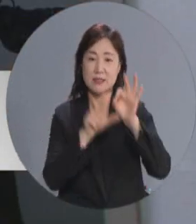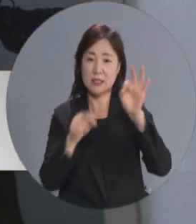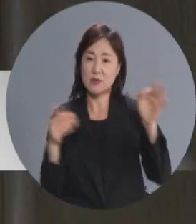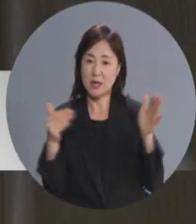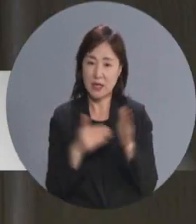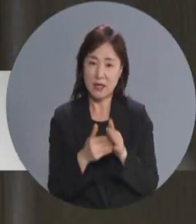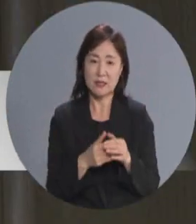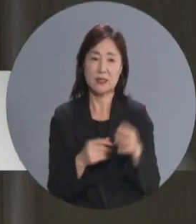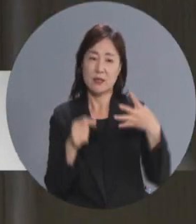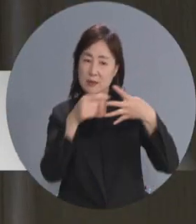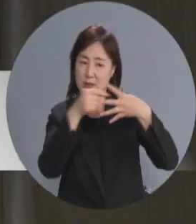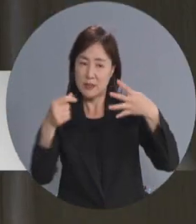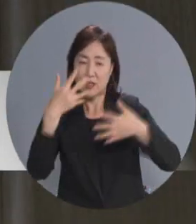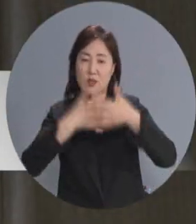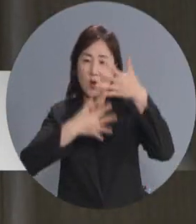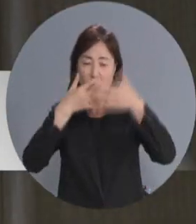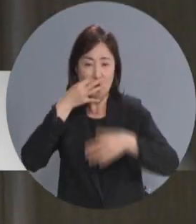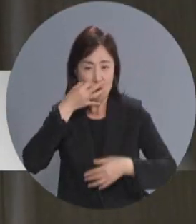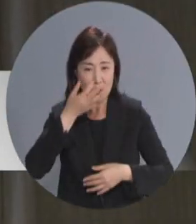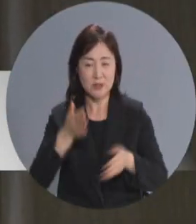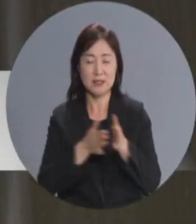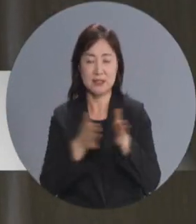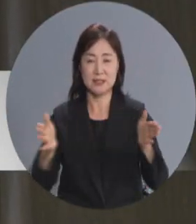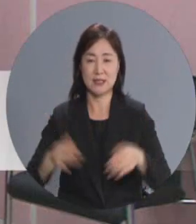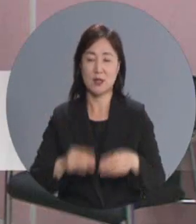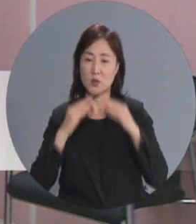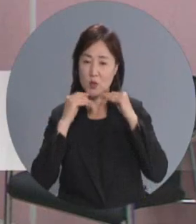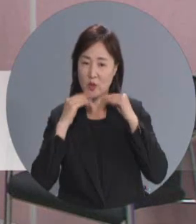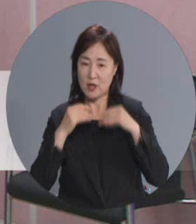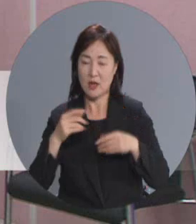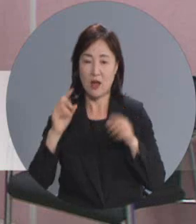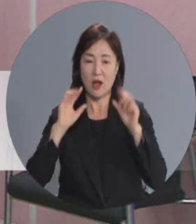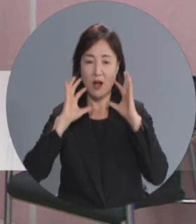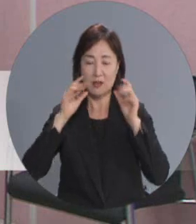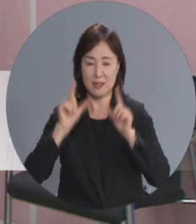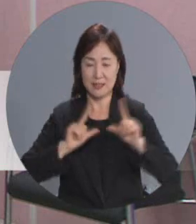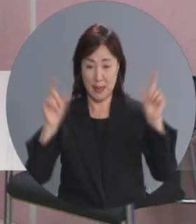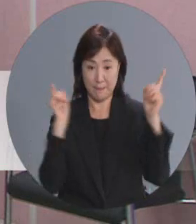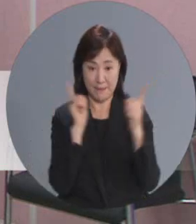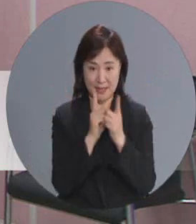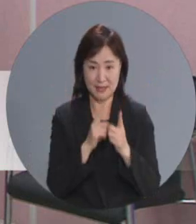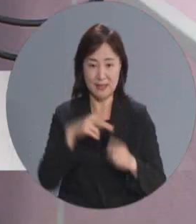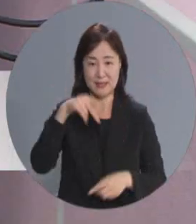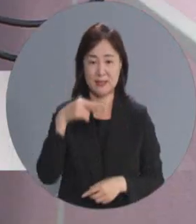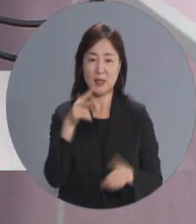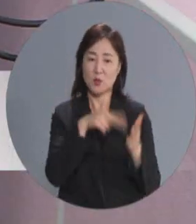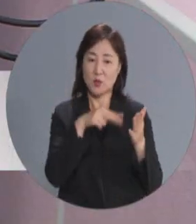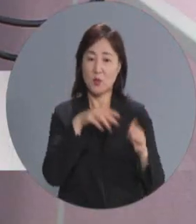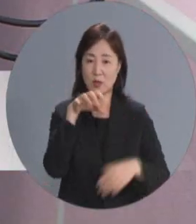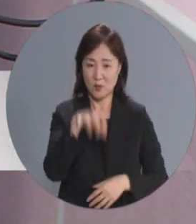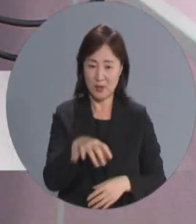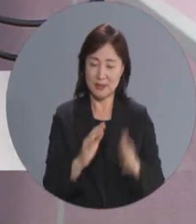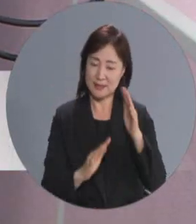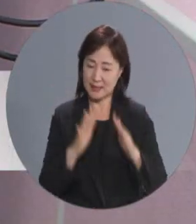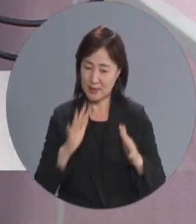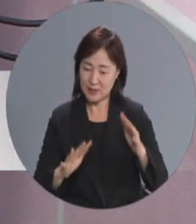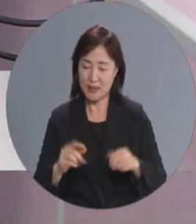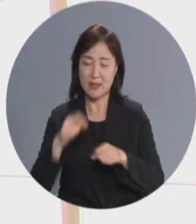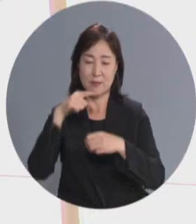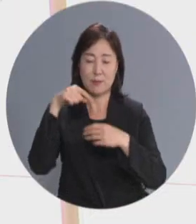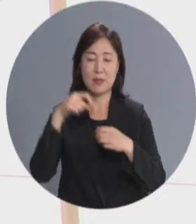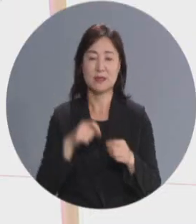어린이 영화 주간을 운영합니다 이번 주 토요일에는 어린이 날을 맞아 순천 신대도서관 잔디마당에서 특별 야외